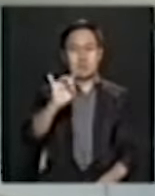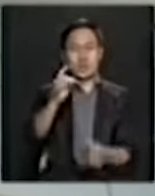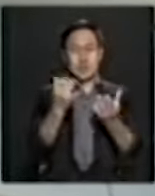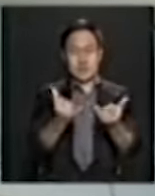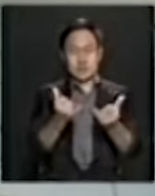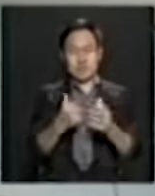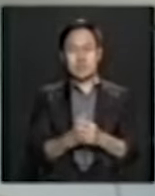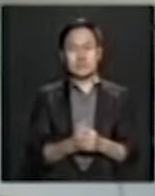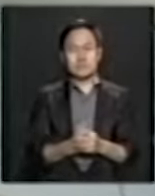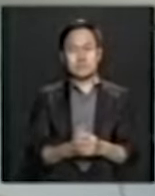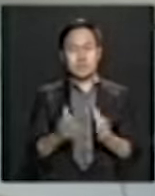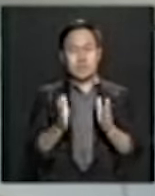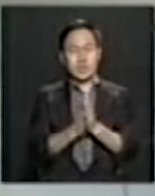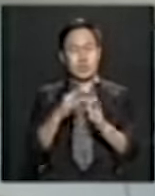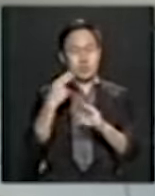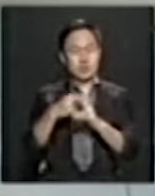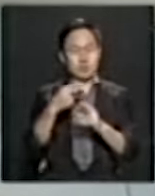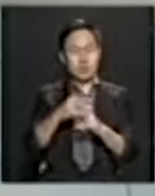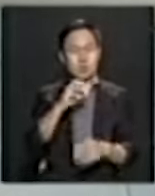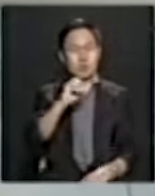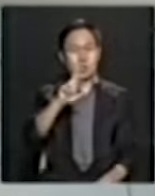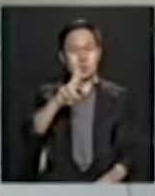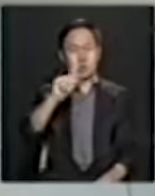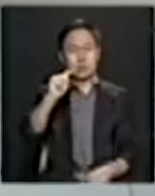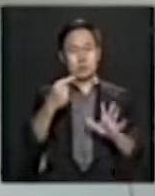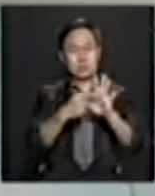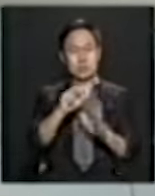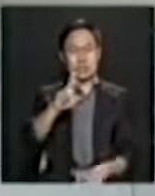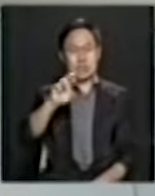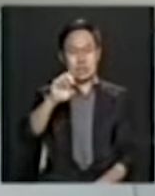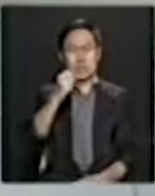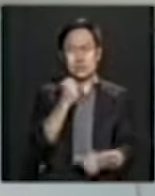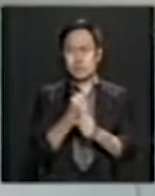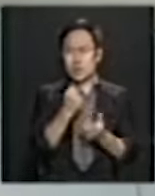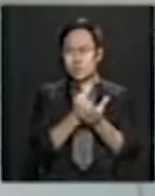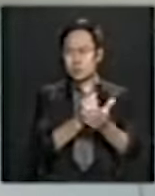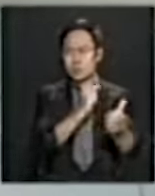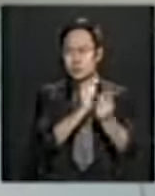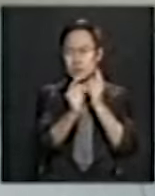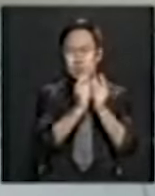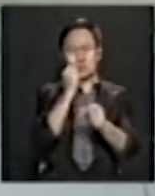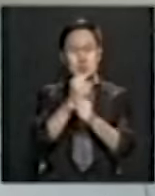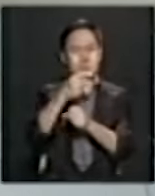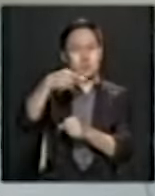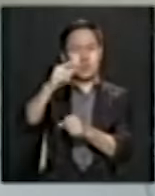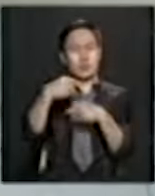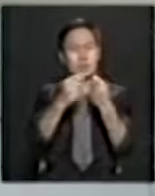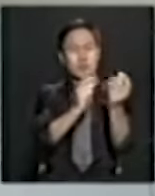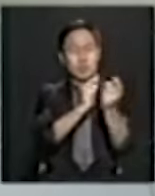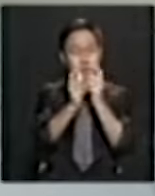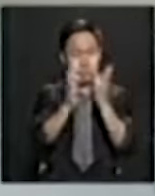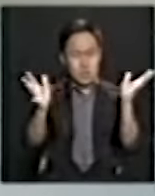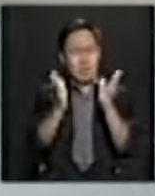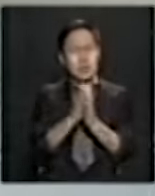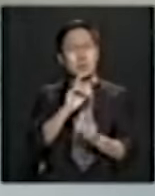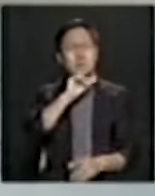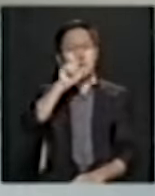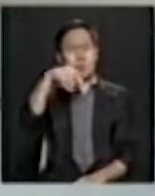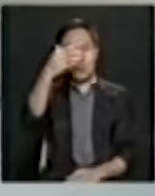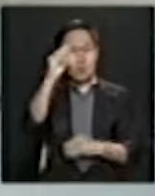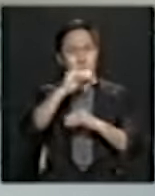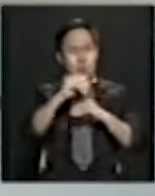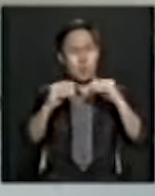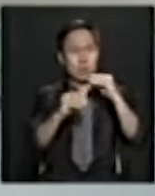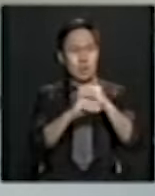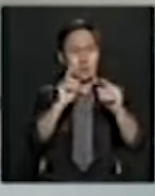แม่ถ้าได้ชื่อว่าโรตารี่เนี่ยทำงานช่วยเหลือสังคมบำเพ็ญประโยชน์อยู่มานานนับประการทีเดียวต้องถามก่อนครับถึงโครงการนี้และ